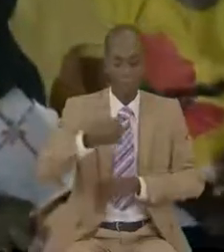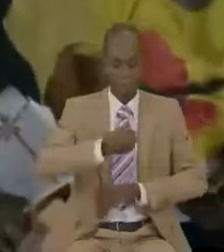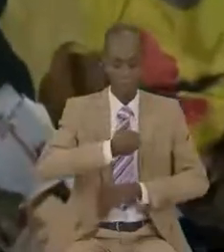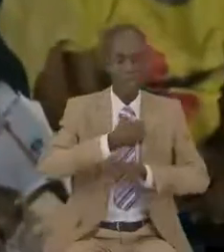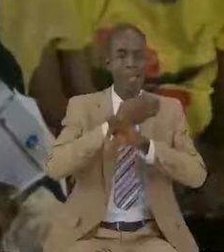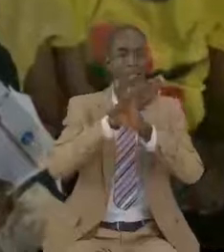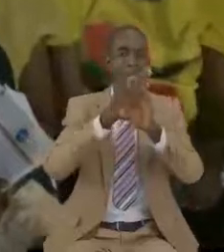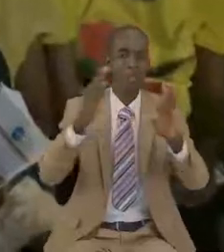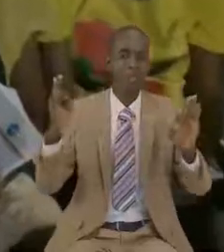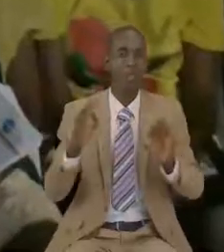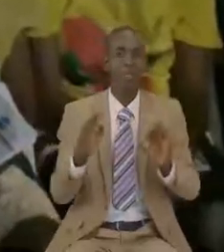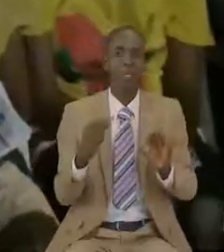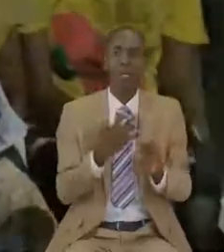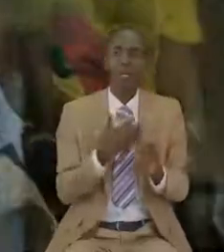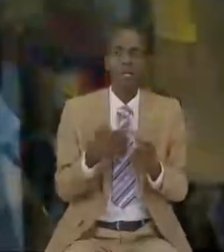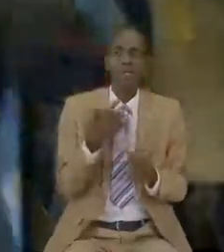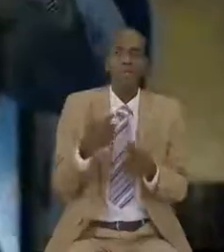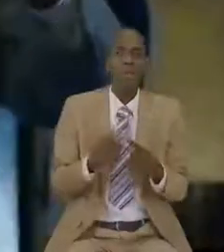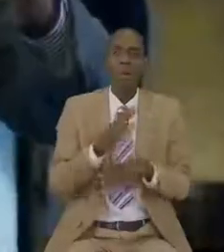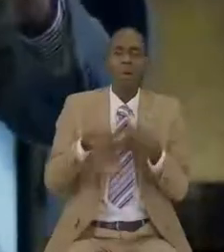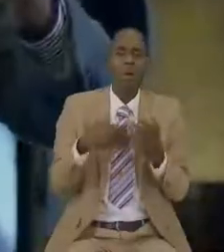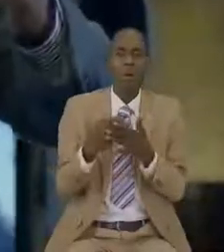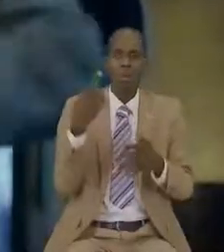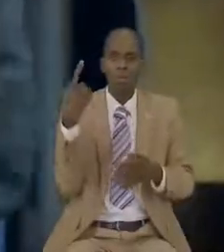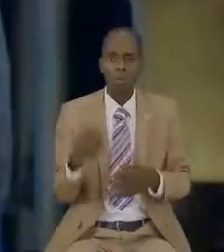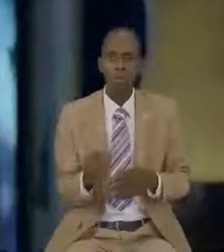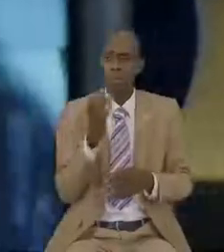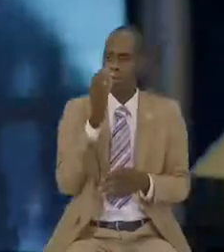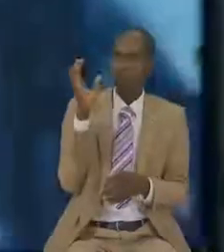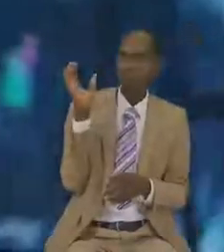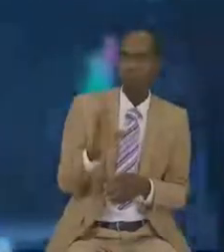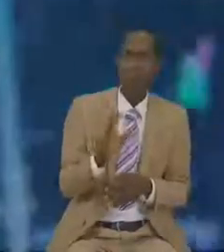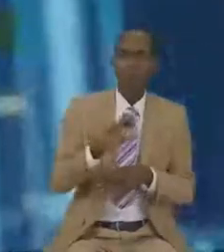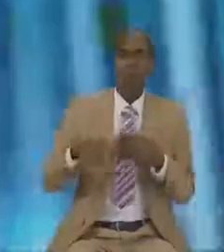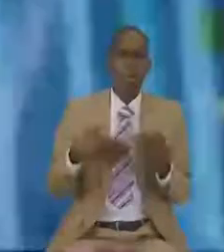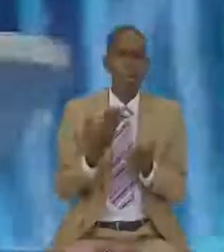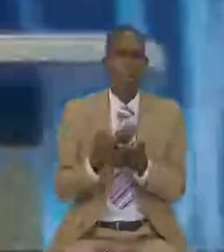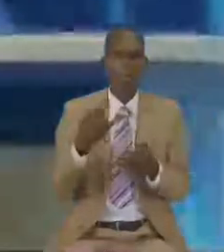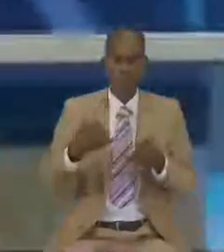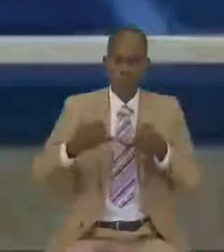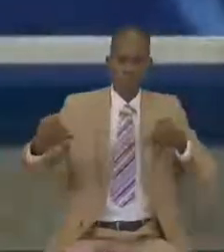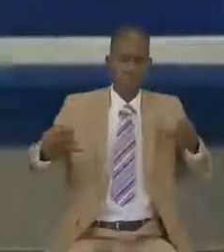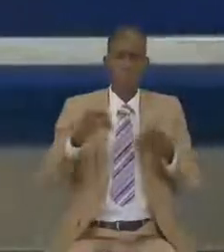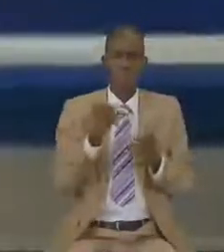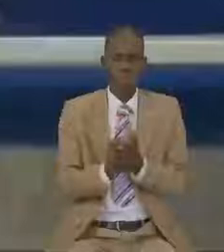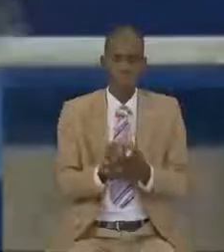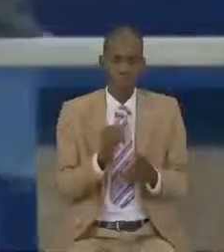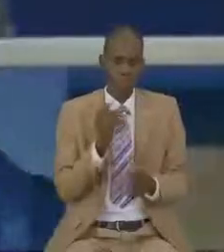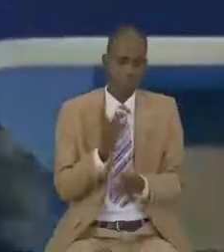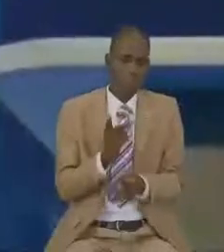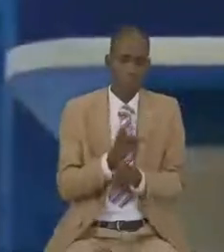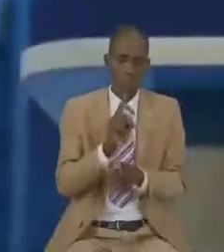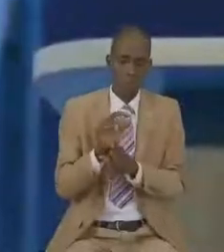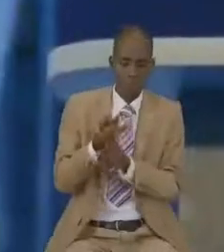Alors, toutes ces cordes qui te liaient, qui te tiraient, te traînaient au mauvais endroit, ces choses sont